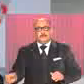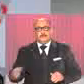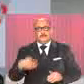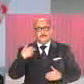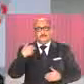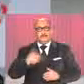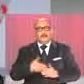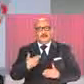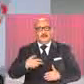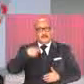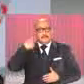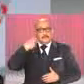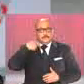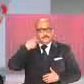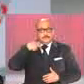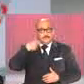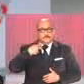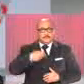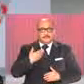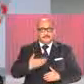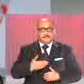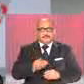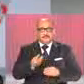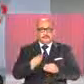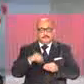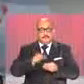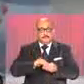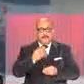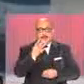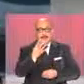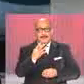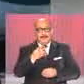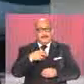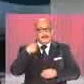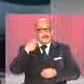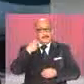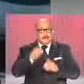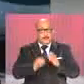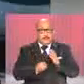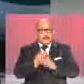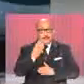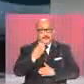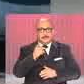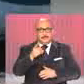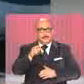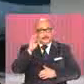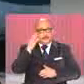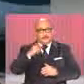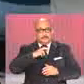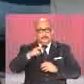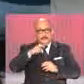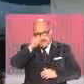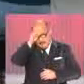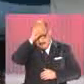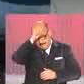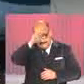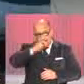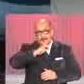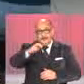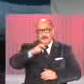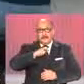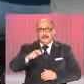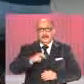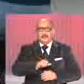قطارات جديدة دخلت حيز الاستغلال على خطوط الأحواز الجنوبية لتونس العاصمة. قطارات تبلغ طاقة استيعابها